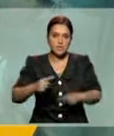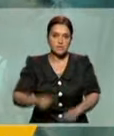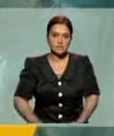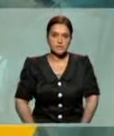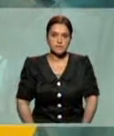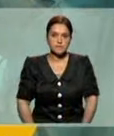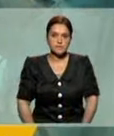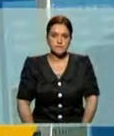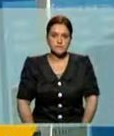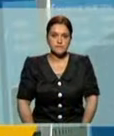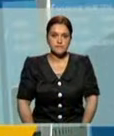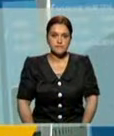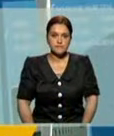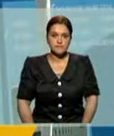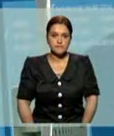нефтепереработки.